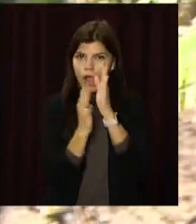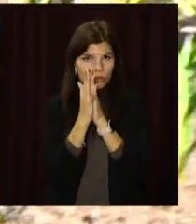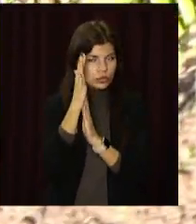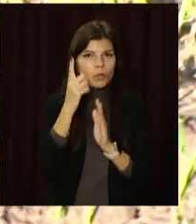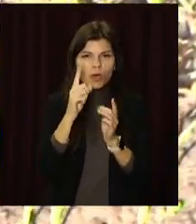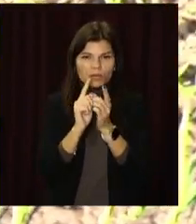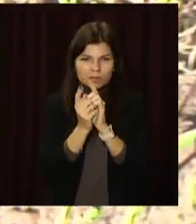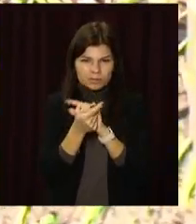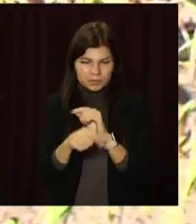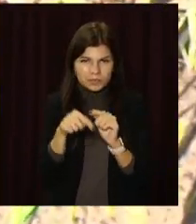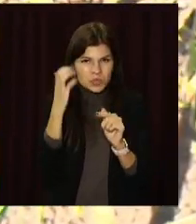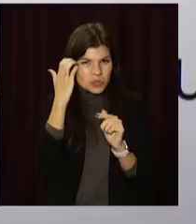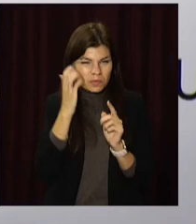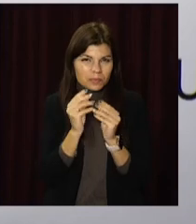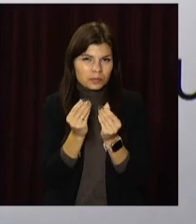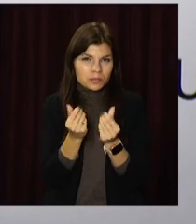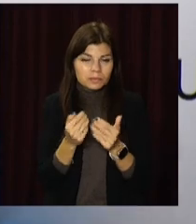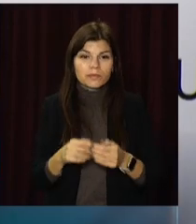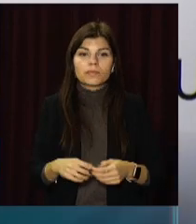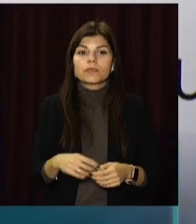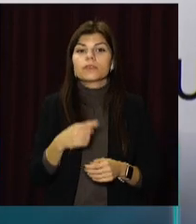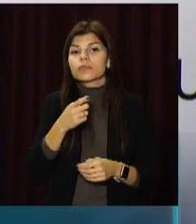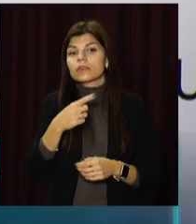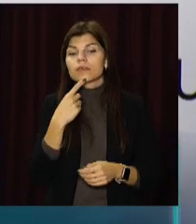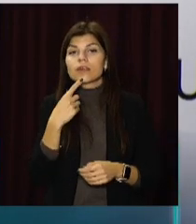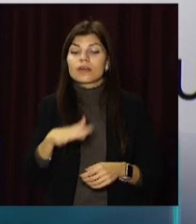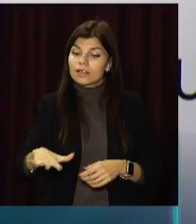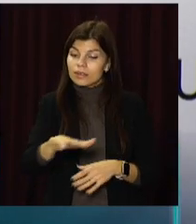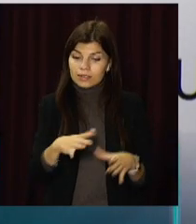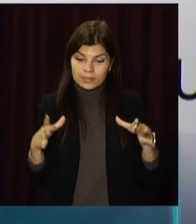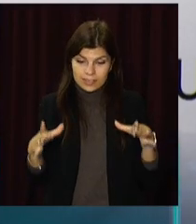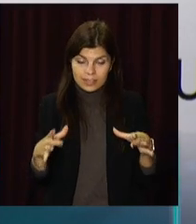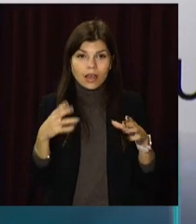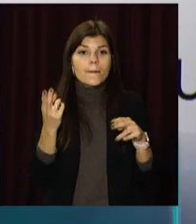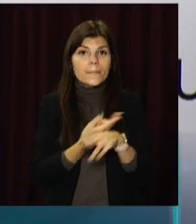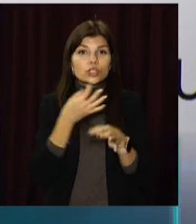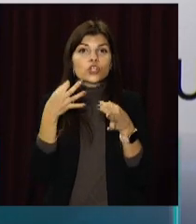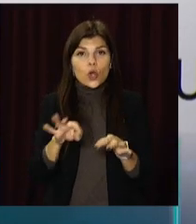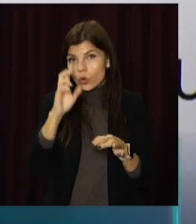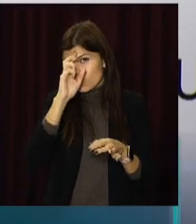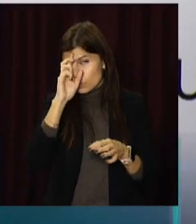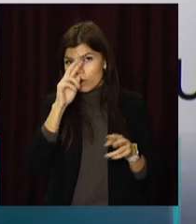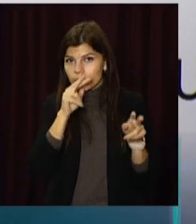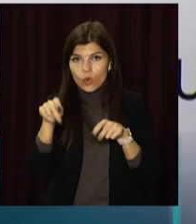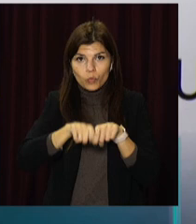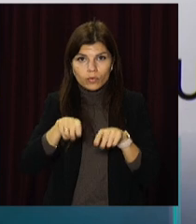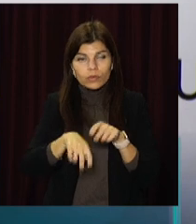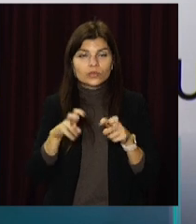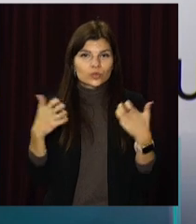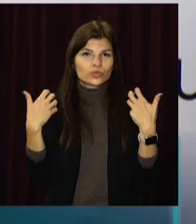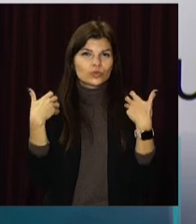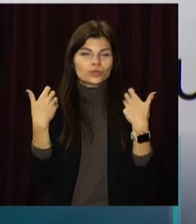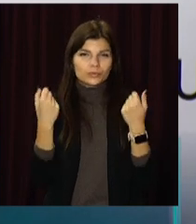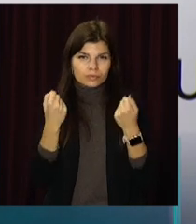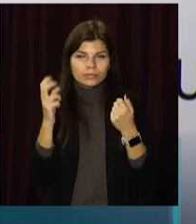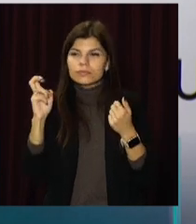По спалюванню стерні, лугів, пасовищ, ділянок без дозволу органів державного нагляду контролю в галузі охорони